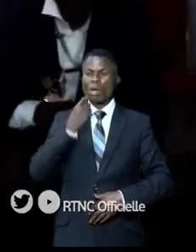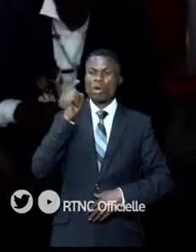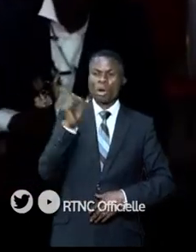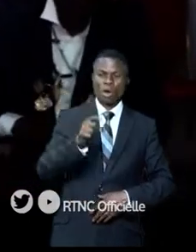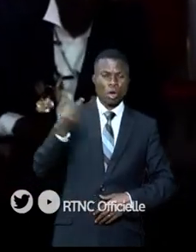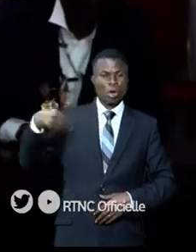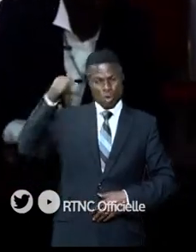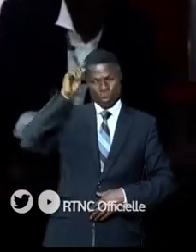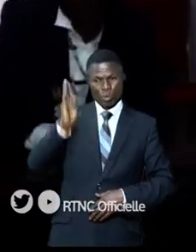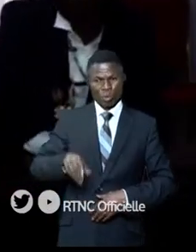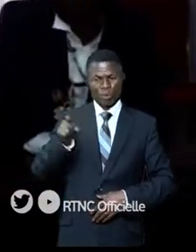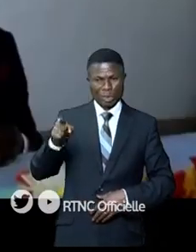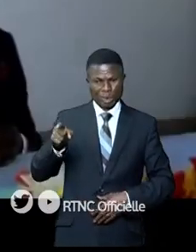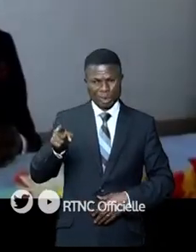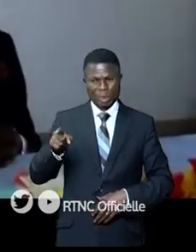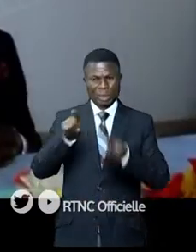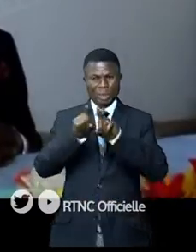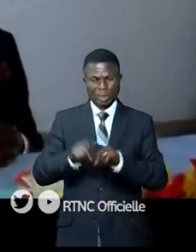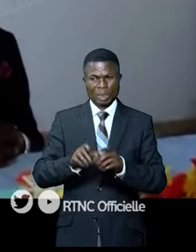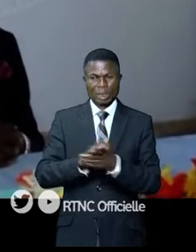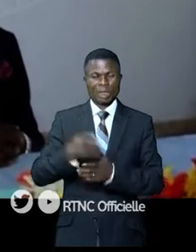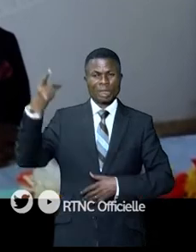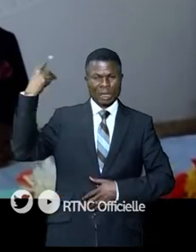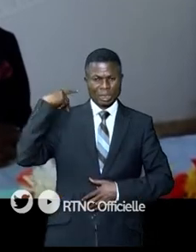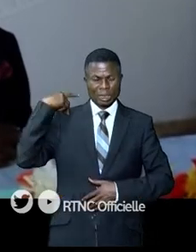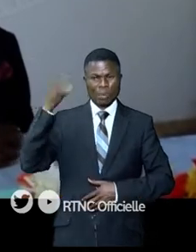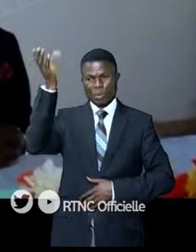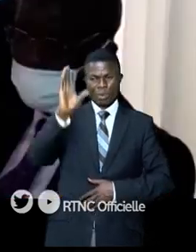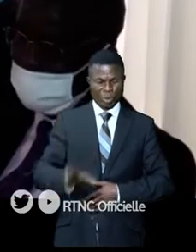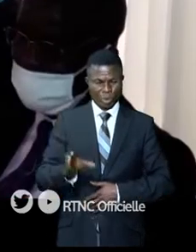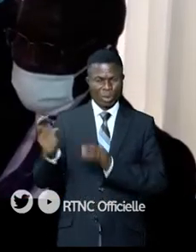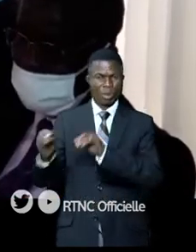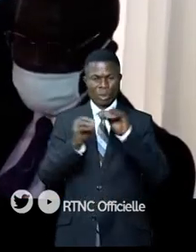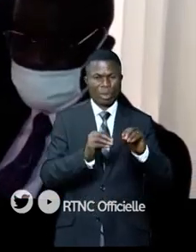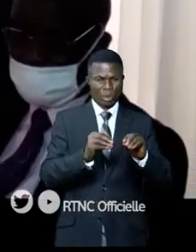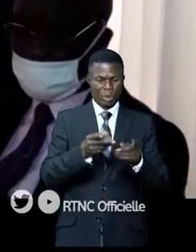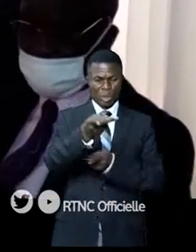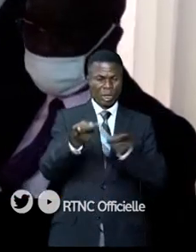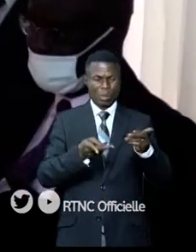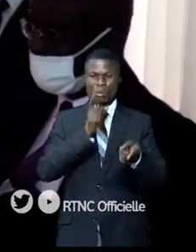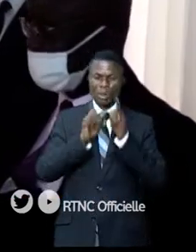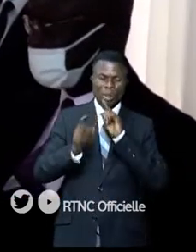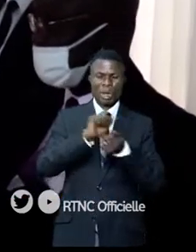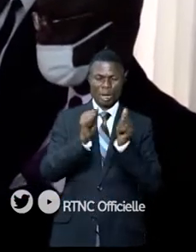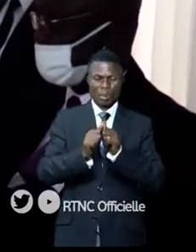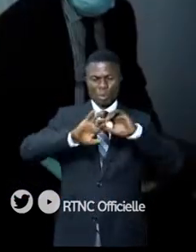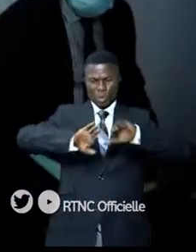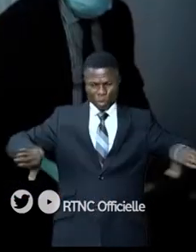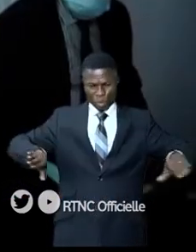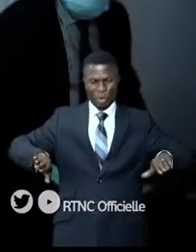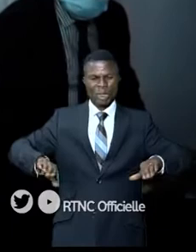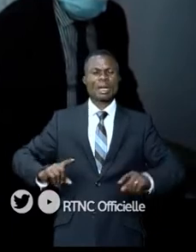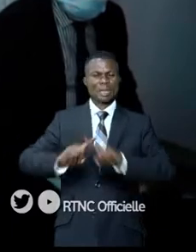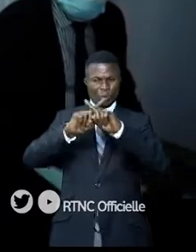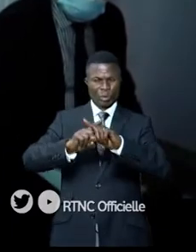de la province, Atuma Tubwana, ainsi que les notables du Congo central à mettre sur pied un cadre d'échange sur les questions qui divisent, afin